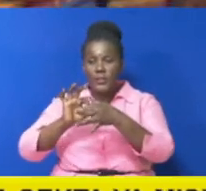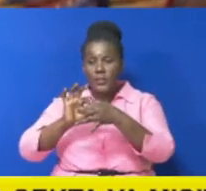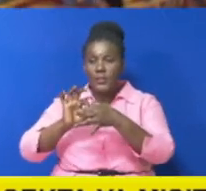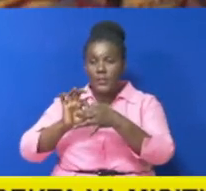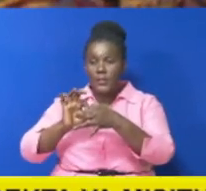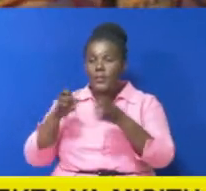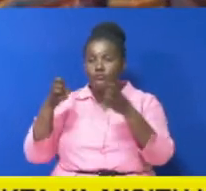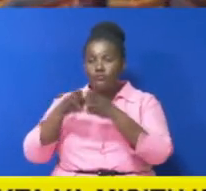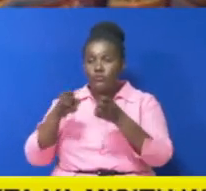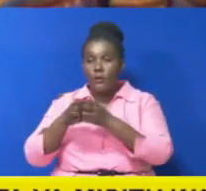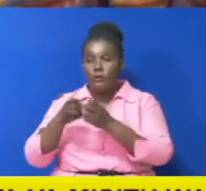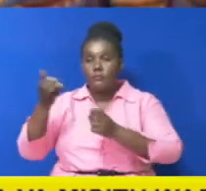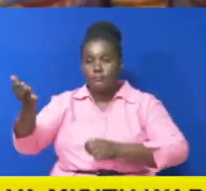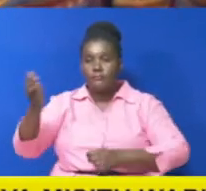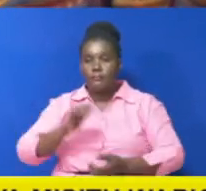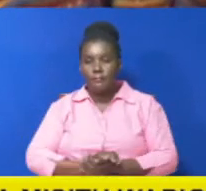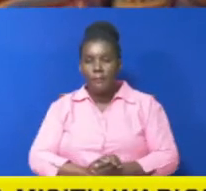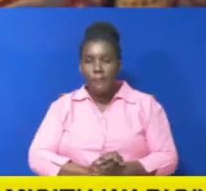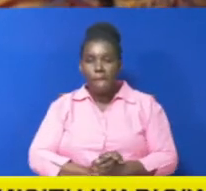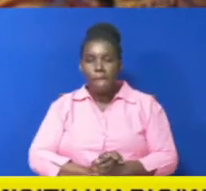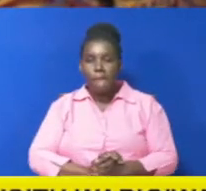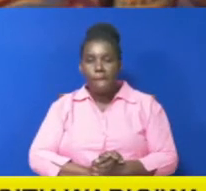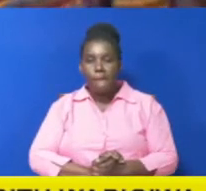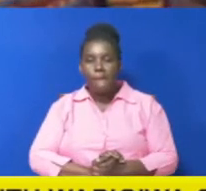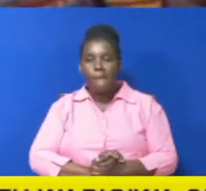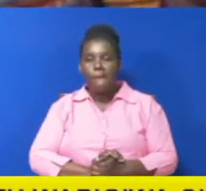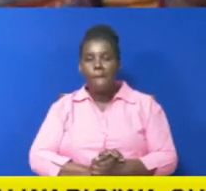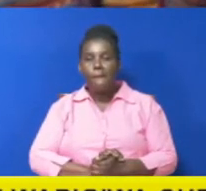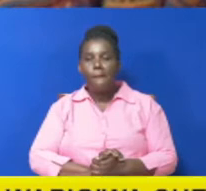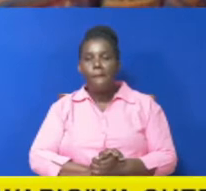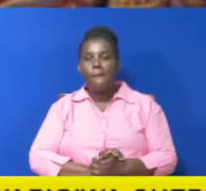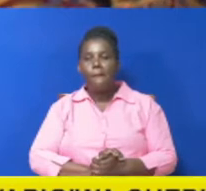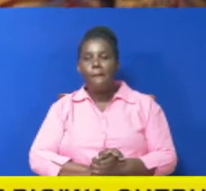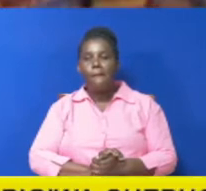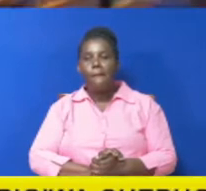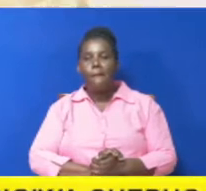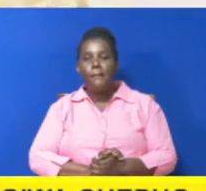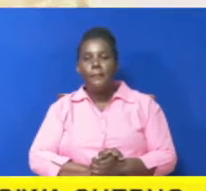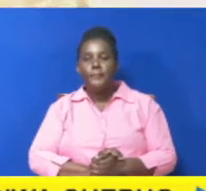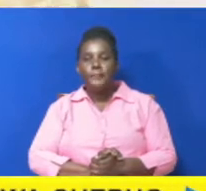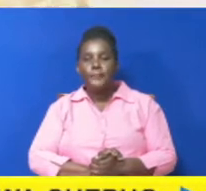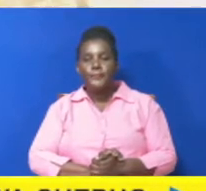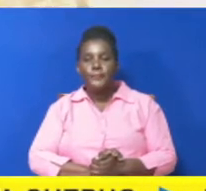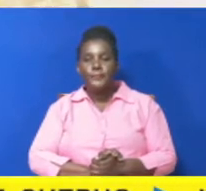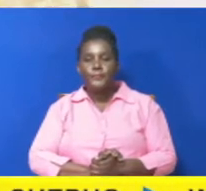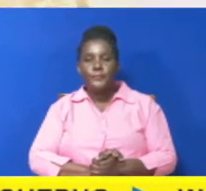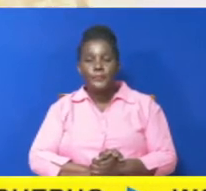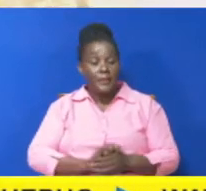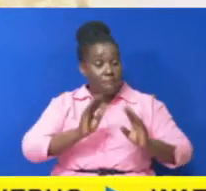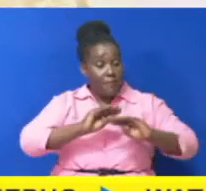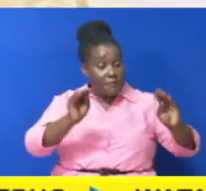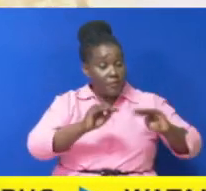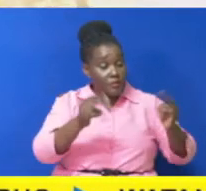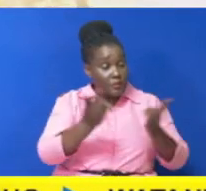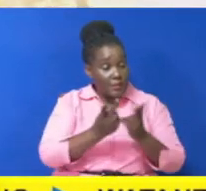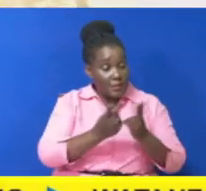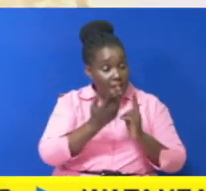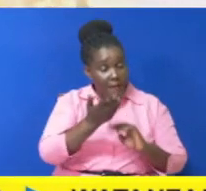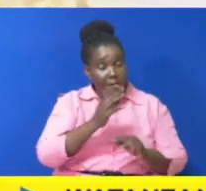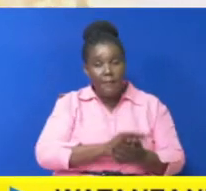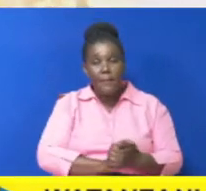serikali waliohudhuria kongamano hilo, na wakawa na haya ya kusema kwa vijana hao. Mafundisho kama haya, maeneo kama haya ambayo